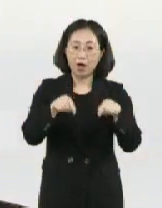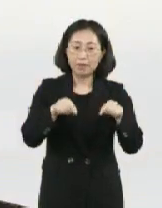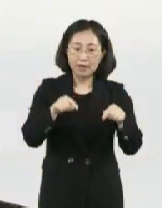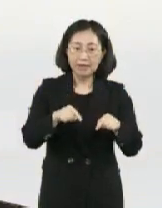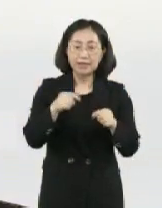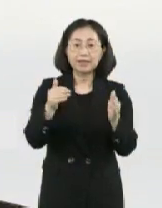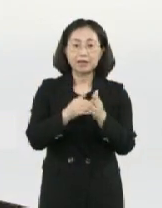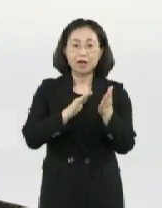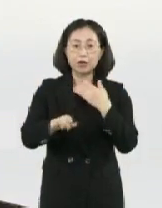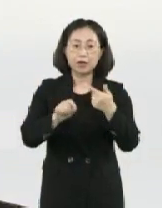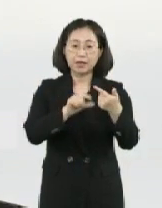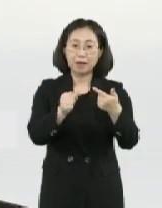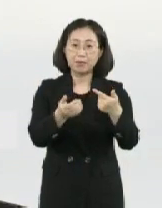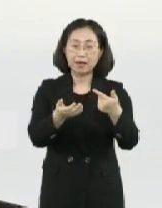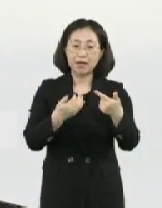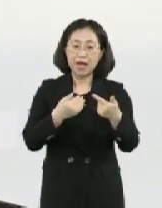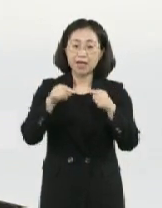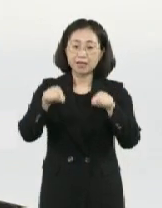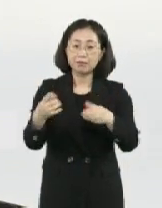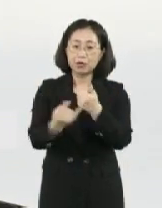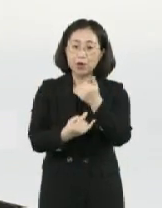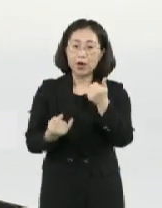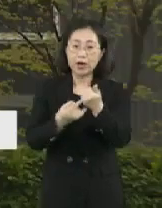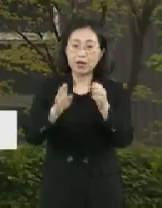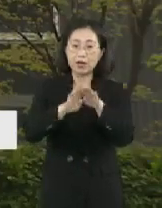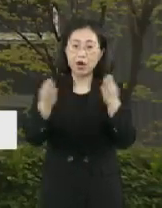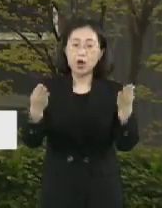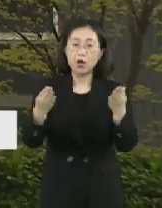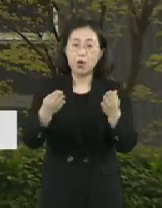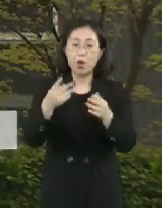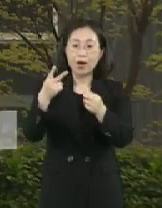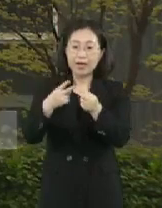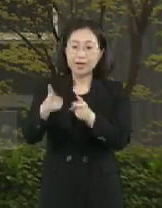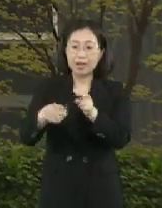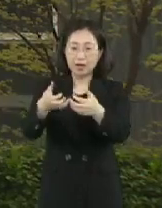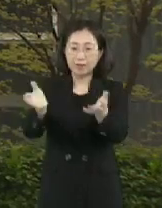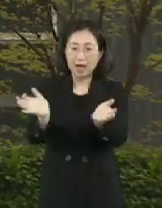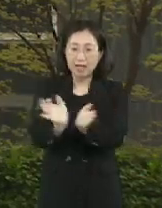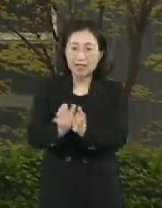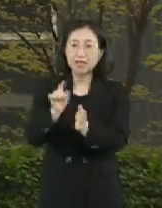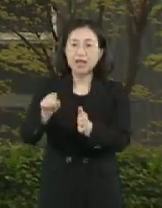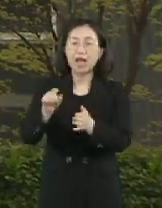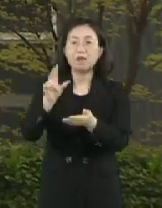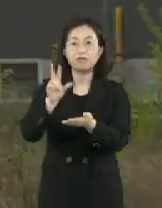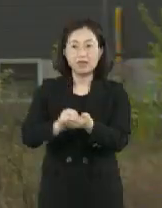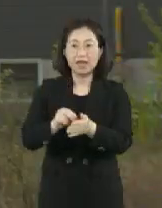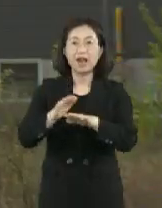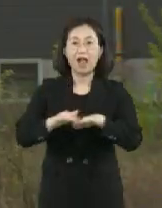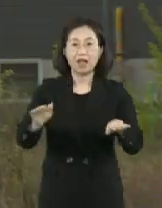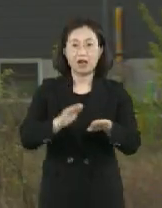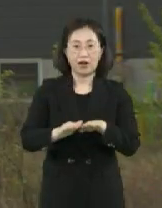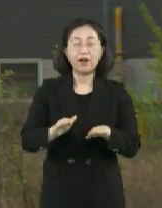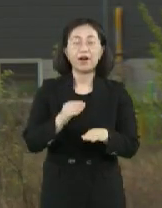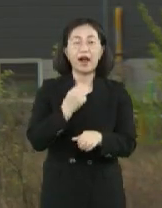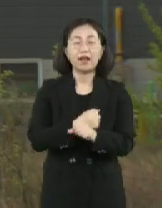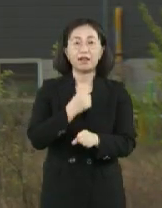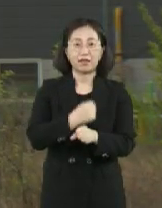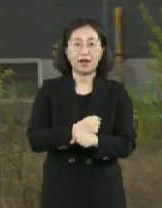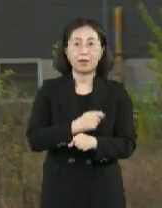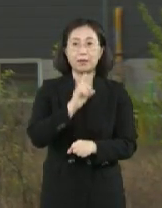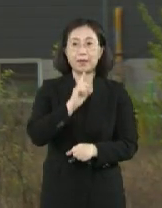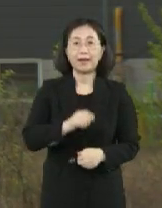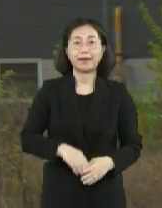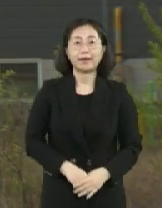뒤 상반기 안에 심의위원회를 열고 예당 이산단 문제를 매듭짓겠다는 방침입니다. TJB